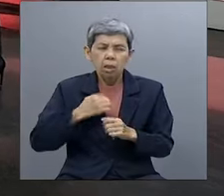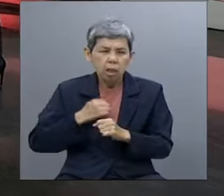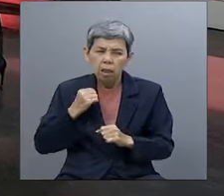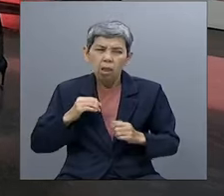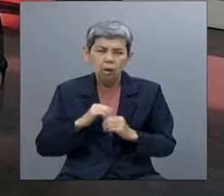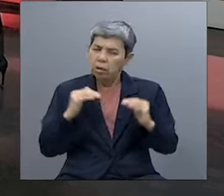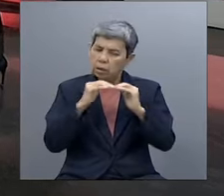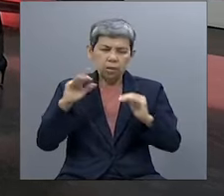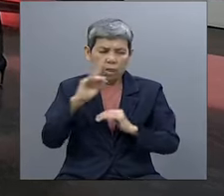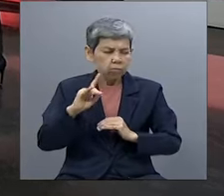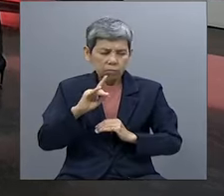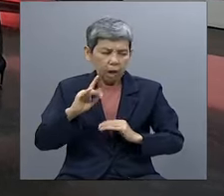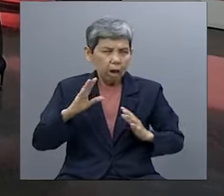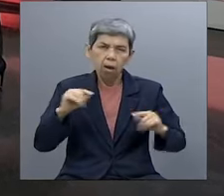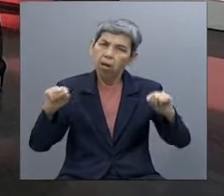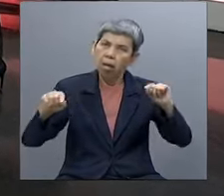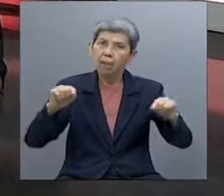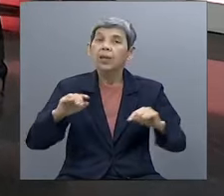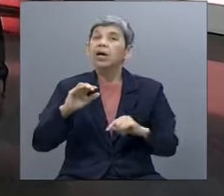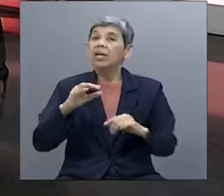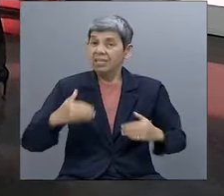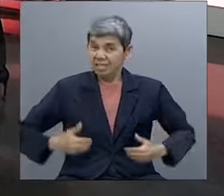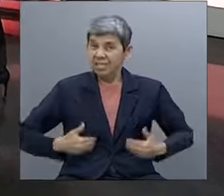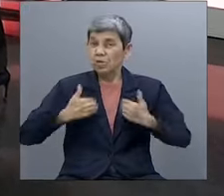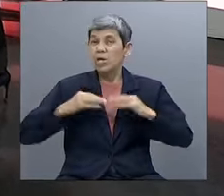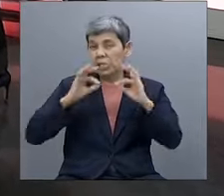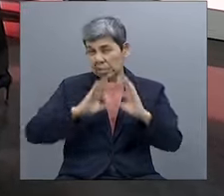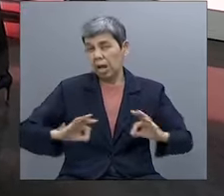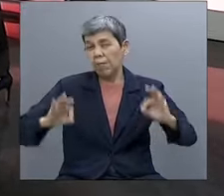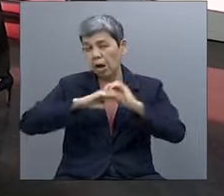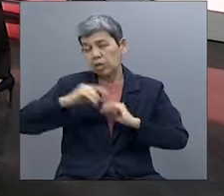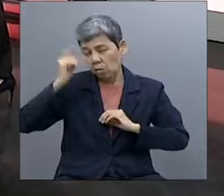เพื่อสิทธิสัตว์ค่ะเรื่องสวัสดิภาพเนี่ยเป็นเรื่องสำคัญเหมือนกันนะคะใช่ค่ะขอบคุณค่ะ